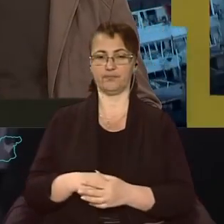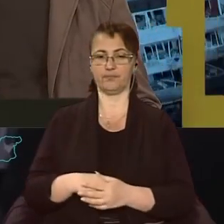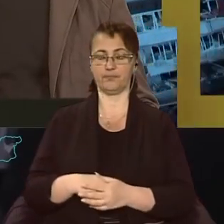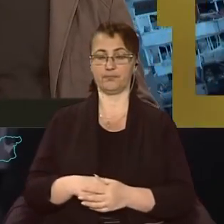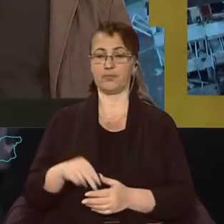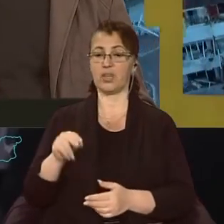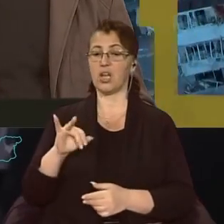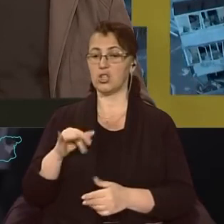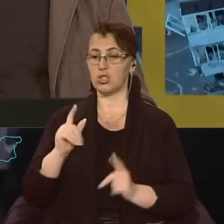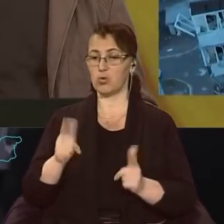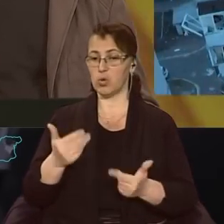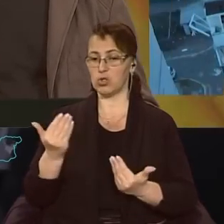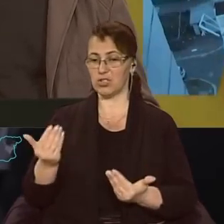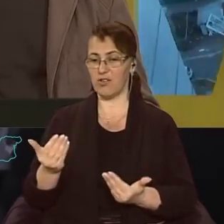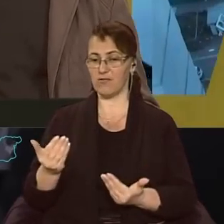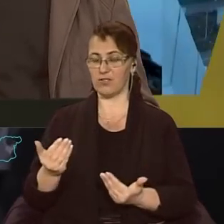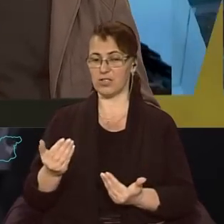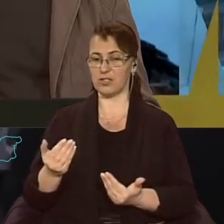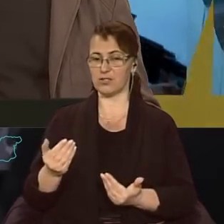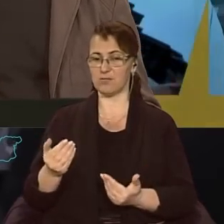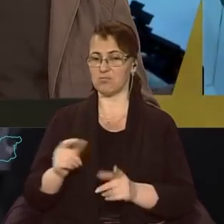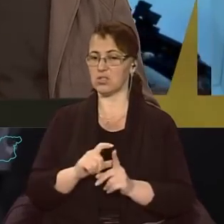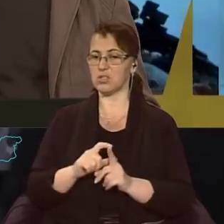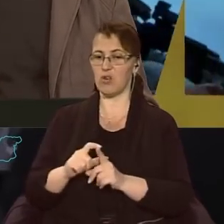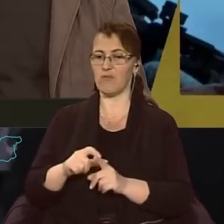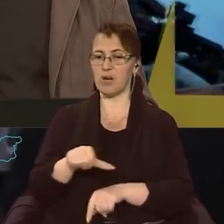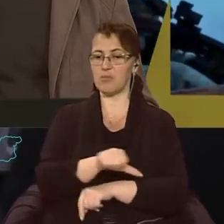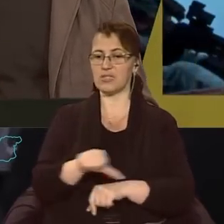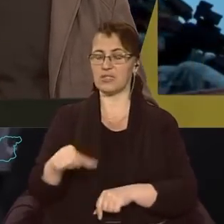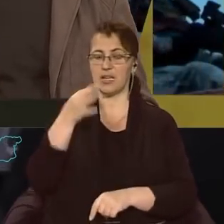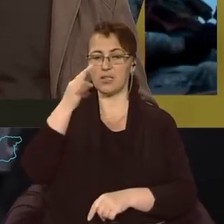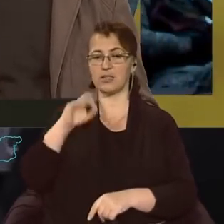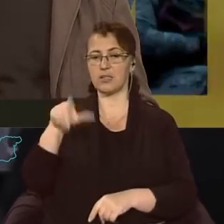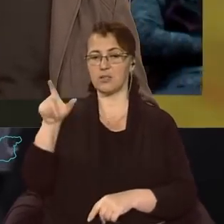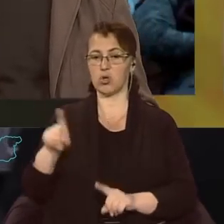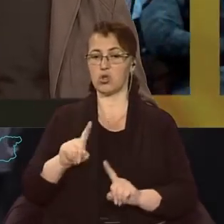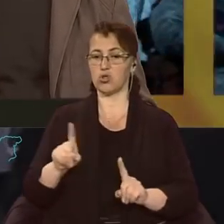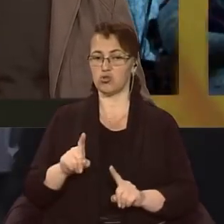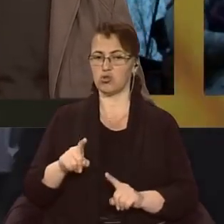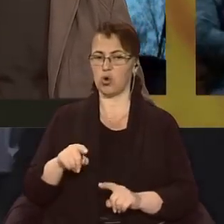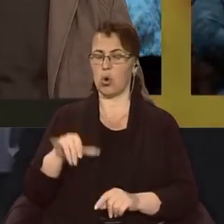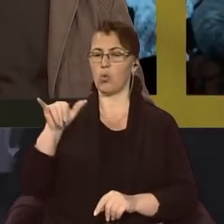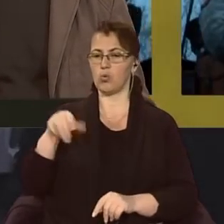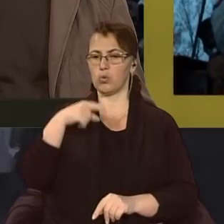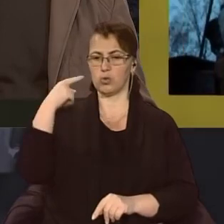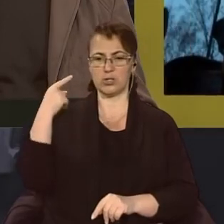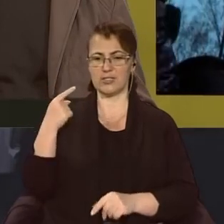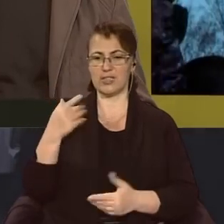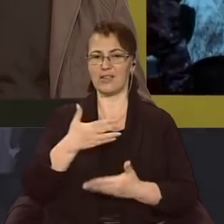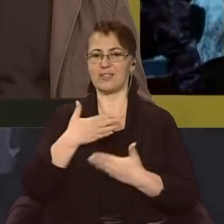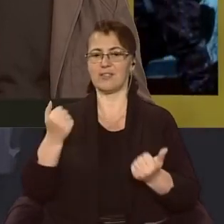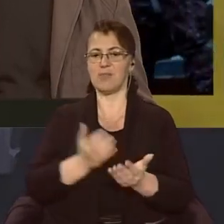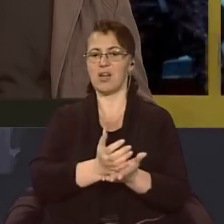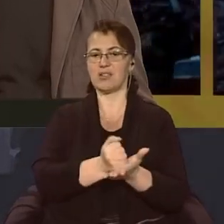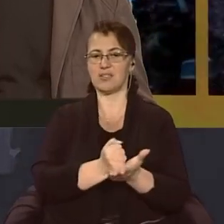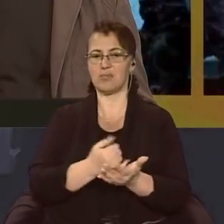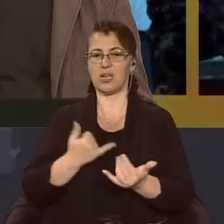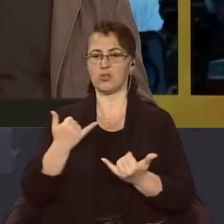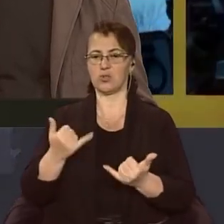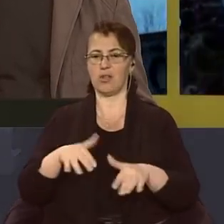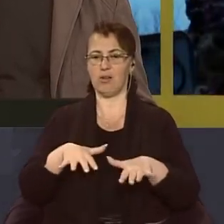чи погоджуєтеся ви з твердженням західних експертів, що росіяни для наступу вже не мають потенціалу?